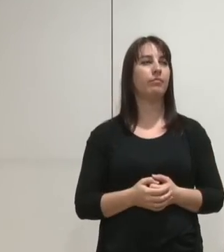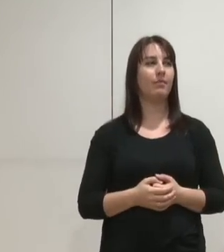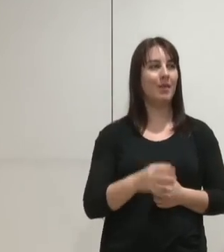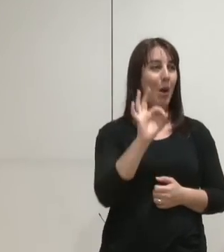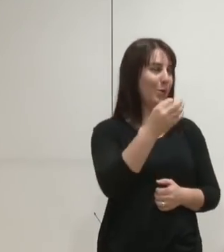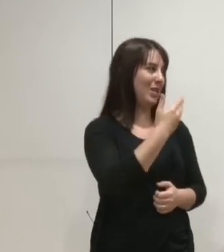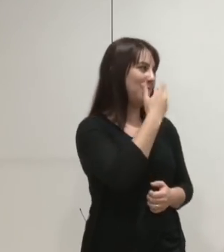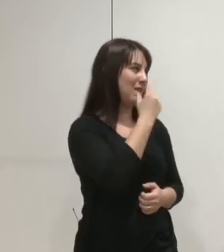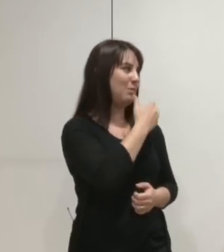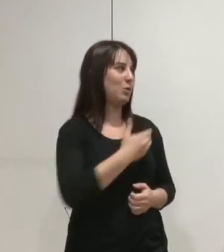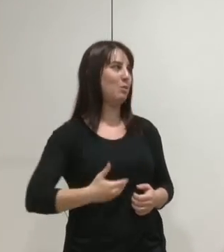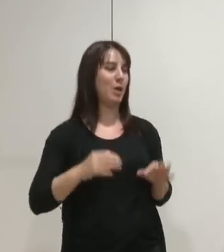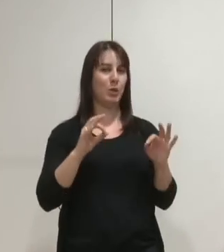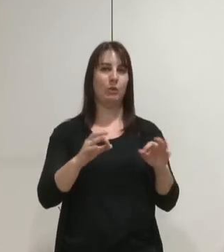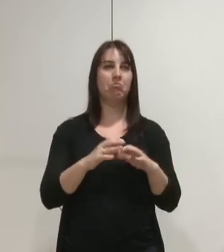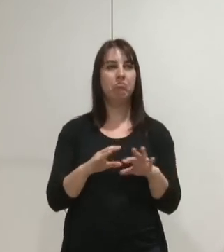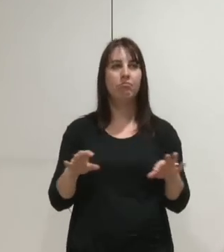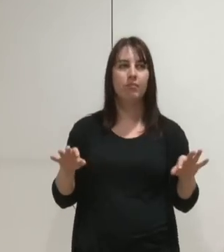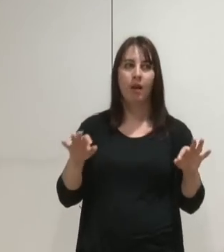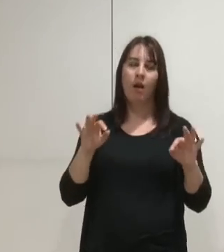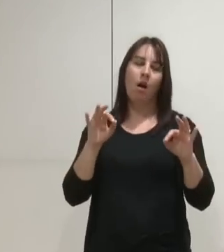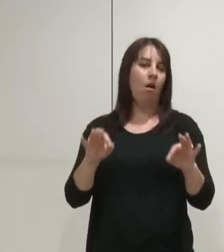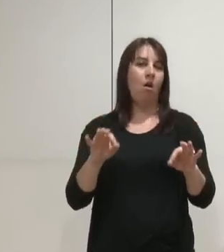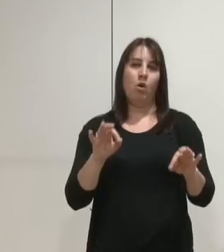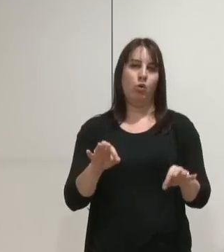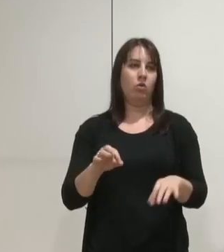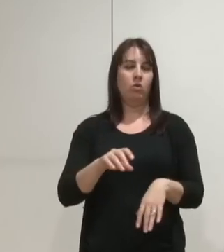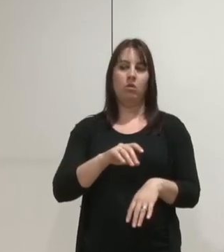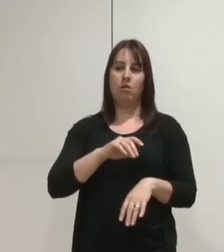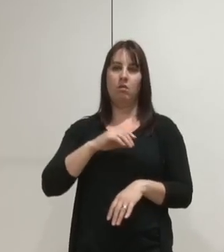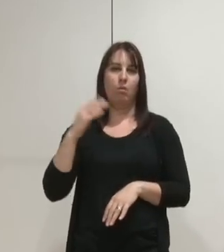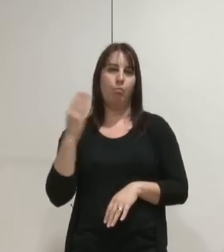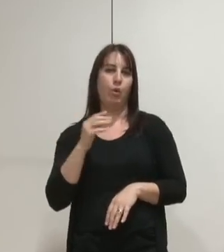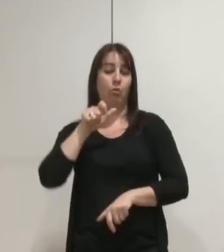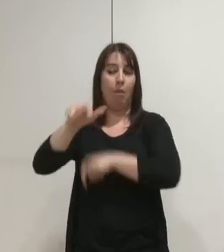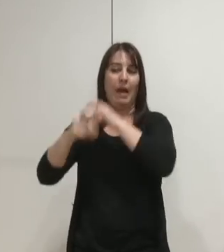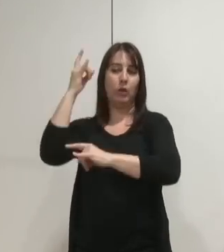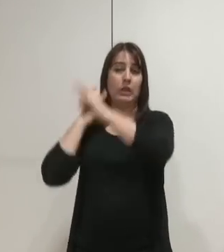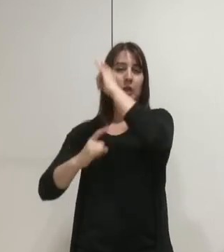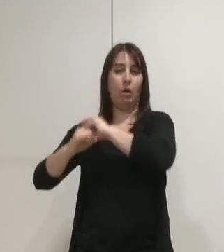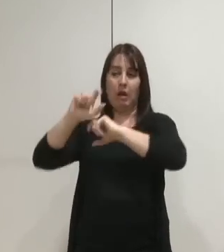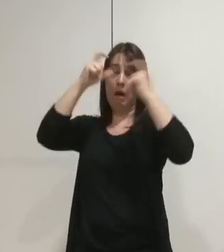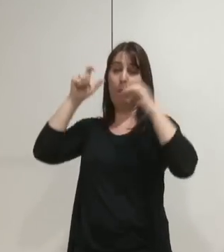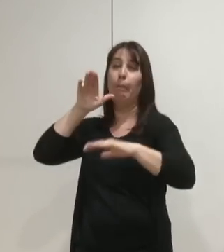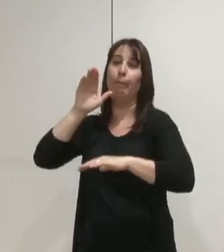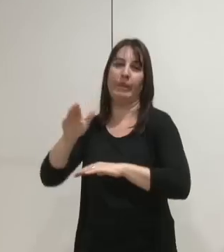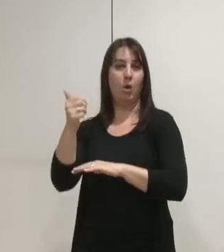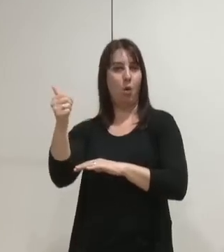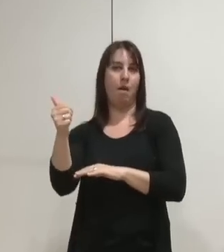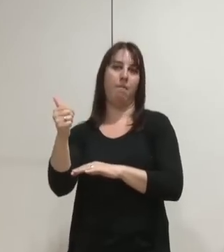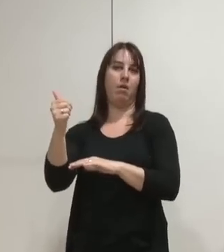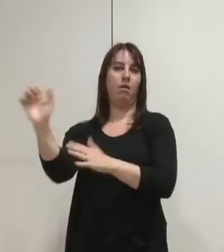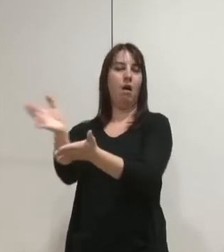oui merci Monsieur le Maire effectivement je crois qu'il va falloir un petit peu qu'on laisse aux historiens le soin d'écrire